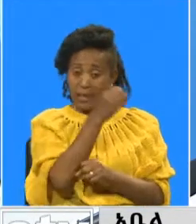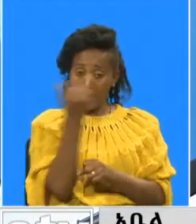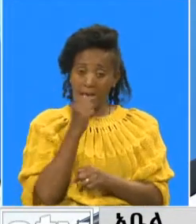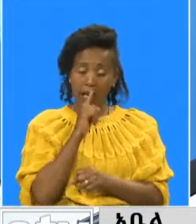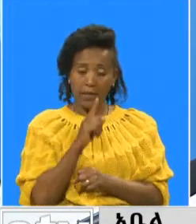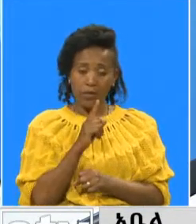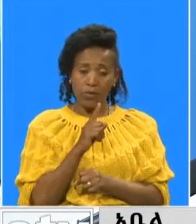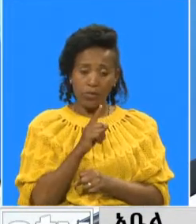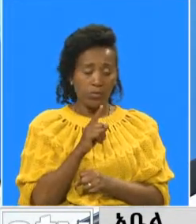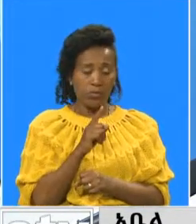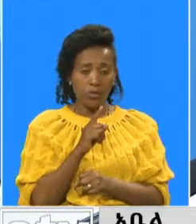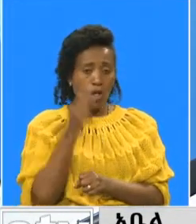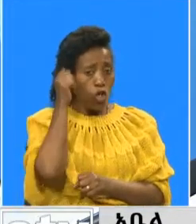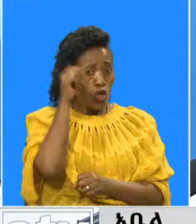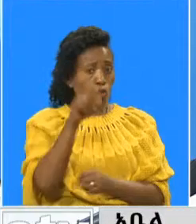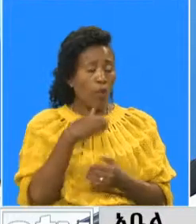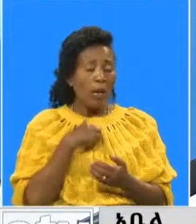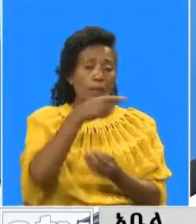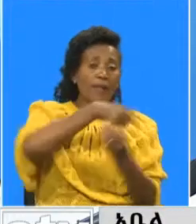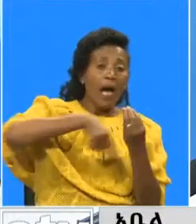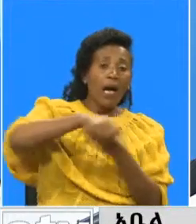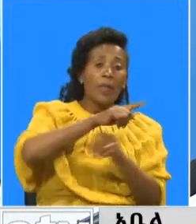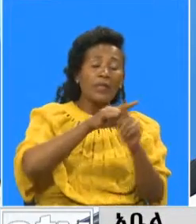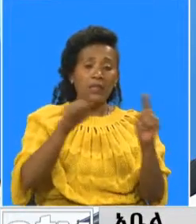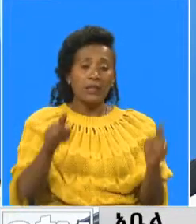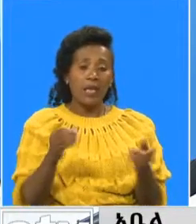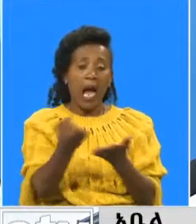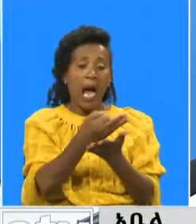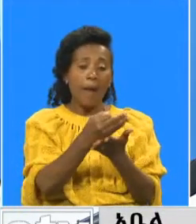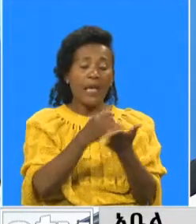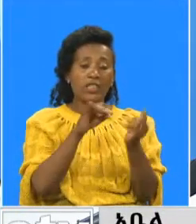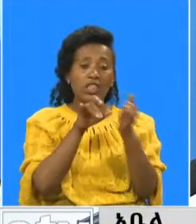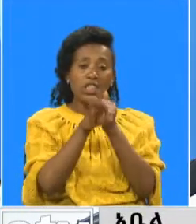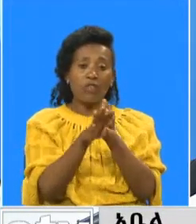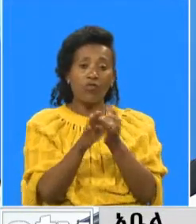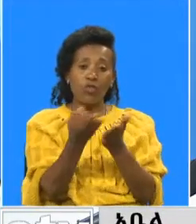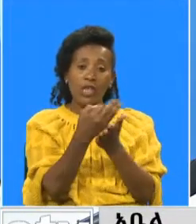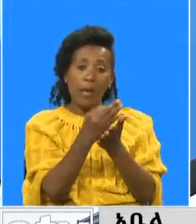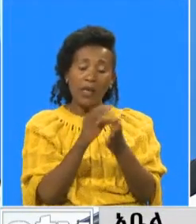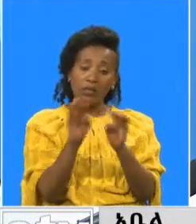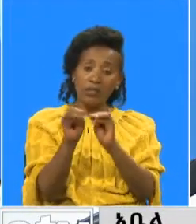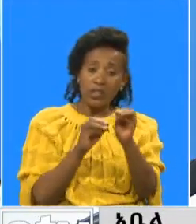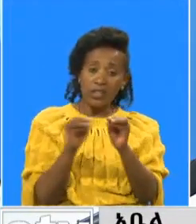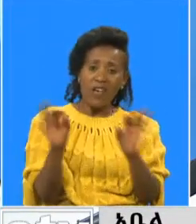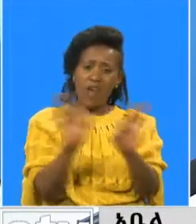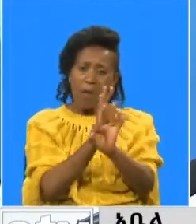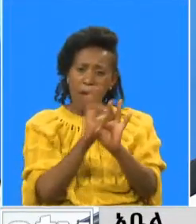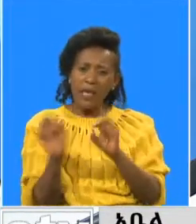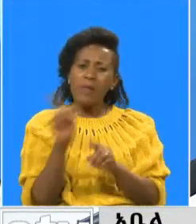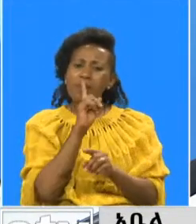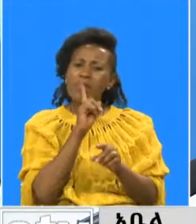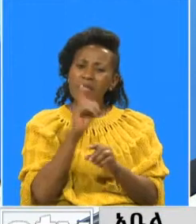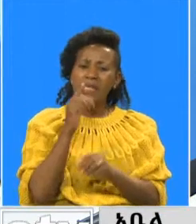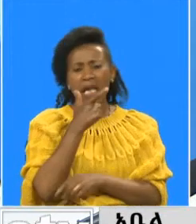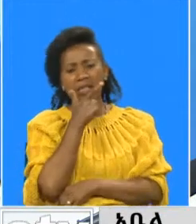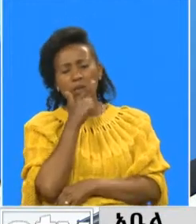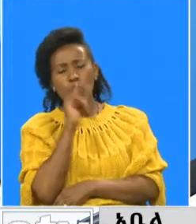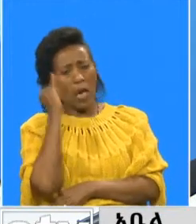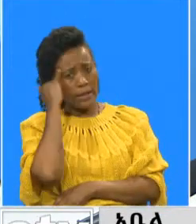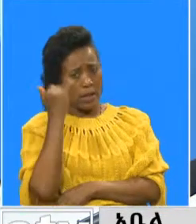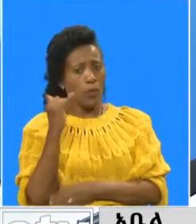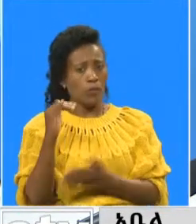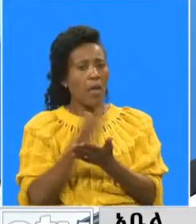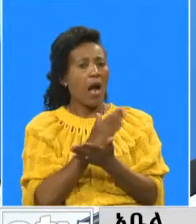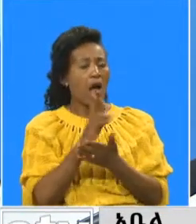እንትን አይደለም። እርሶ ባሉበት አካባቢ ግን በተለይ የአምራች ዘርፉ የአምራቾች እንቅስቃሴስ ፋብሪካዎች ምንድነው የሚመስለው? ምን ታዘቡ?